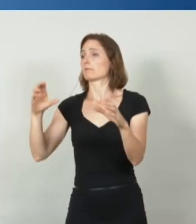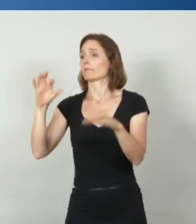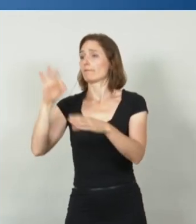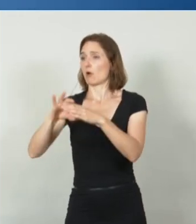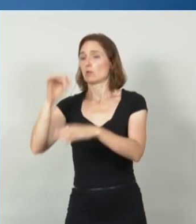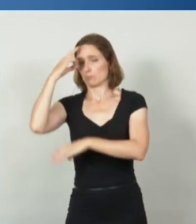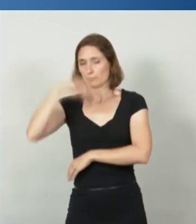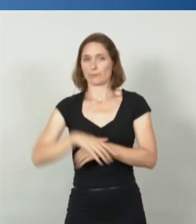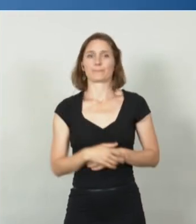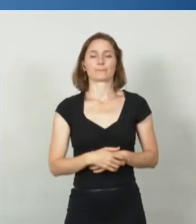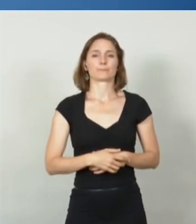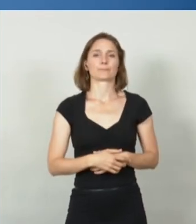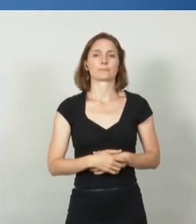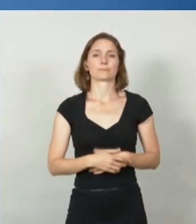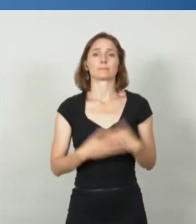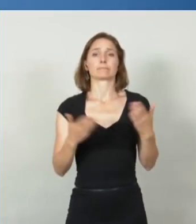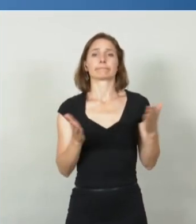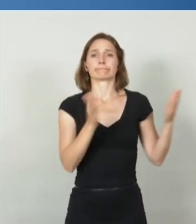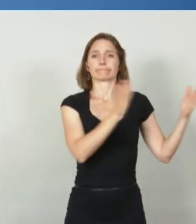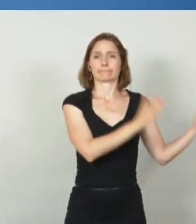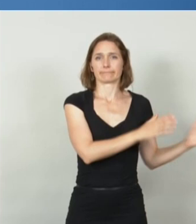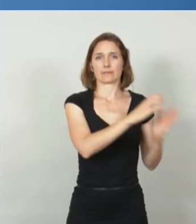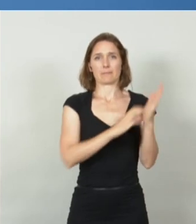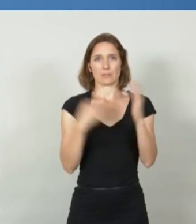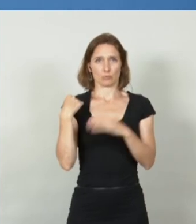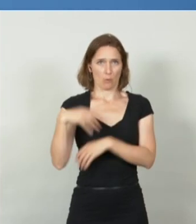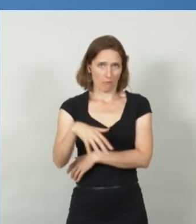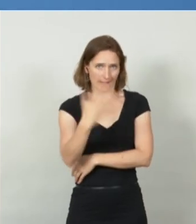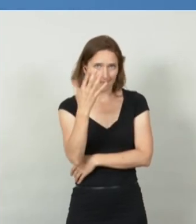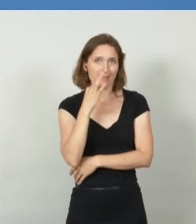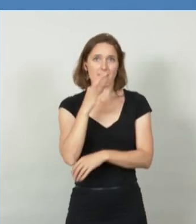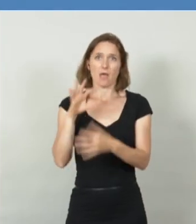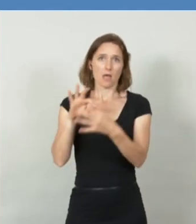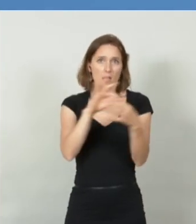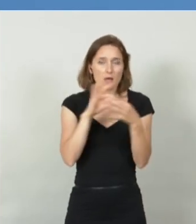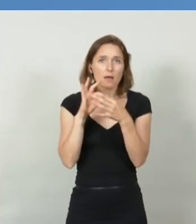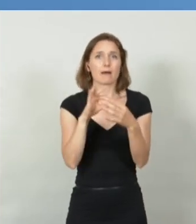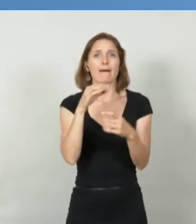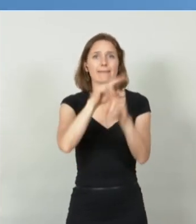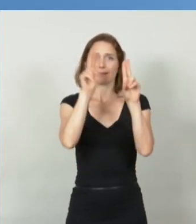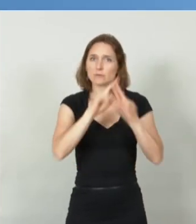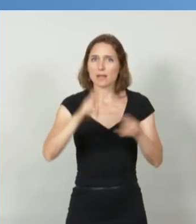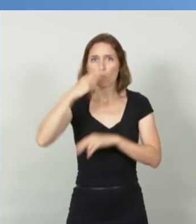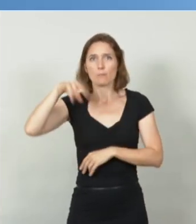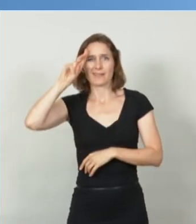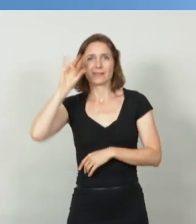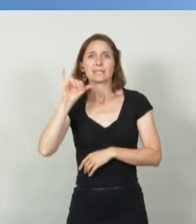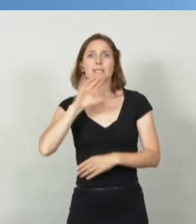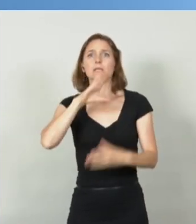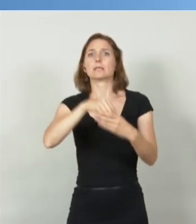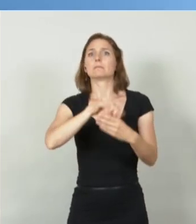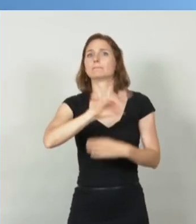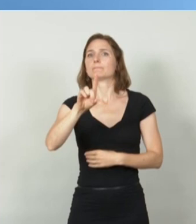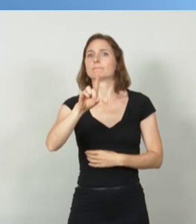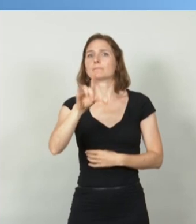sur donc les coopérations internationales et européenne qui ne prend pas par au vote qui